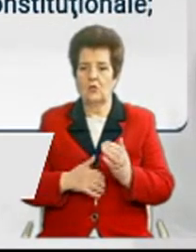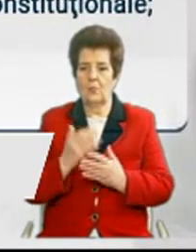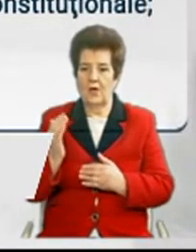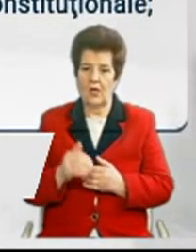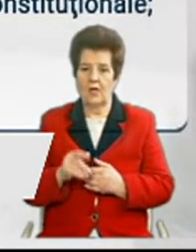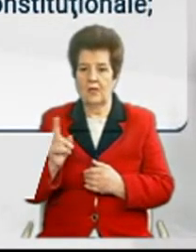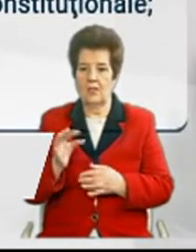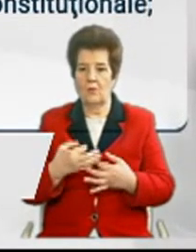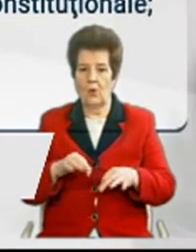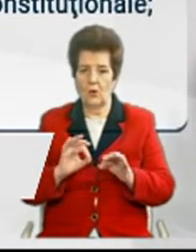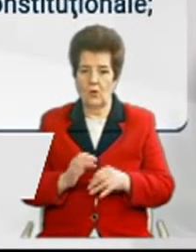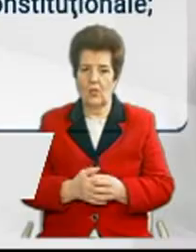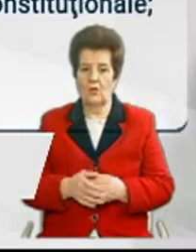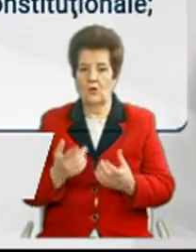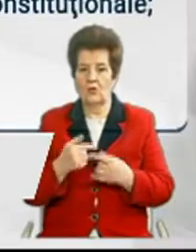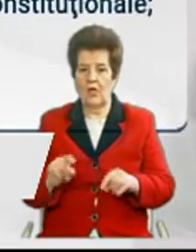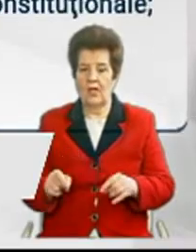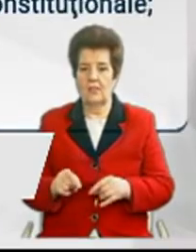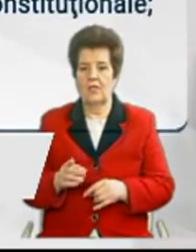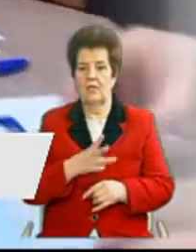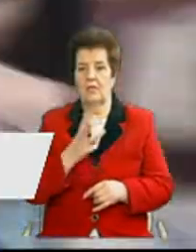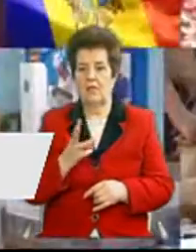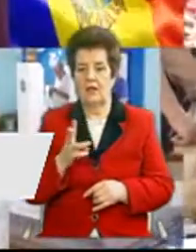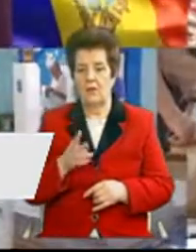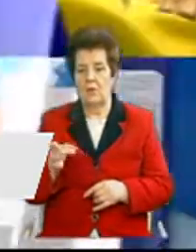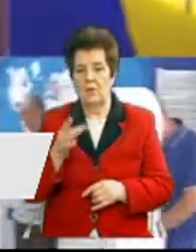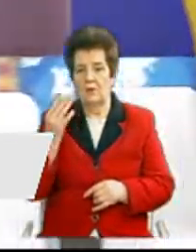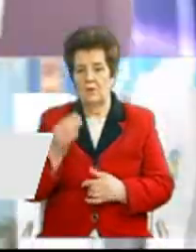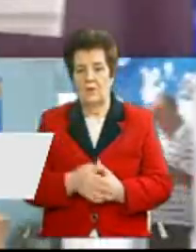din procuratură, judecătorii și altor categorii de funcționari.